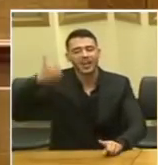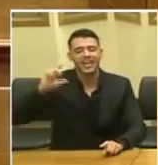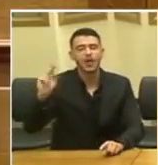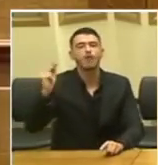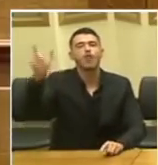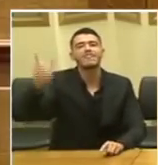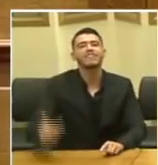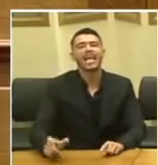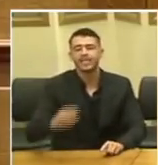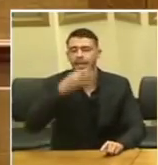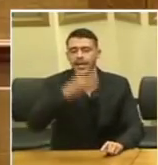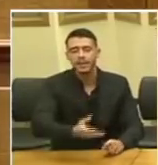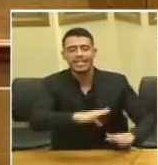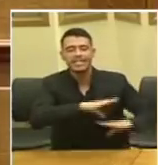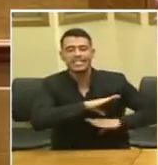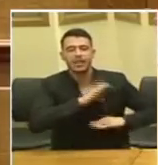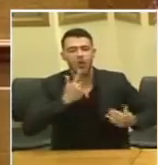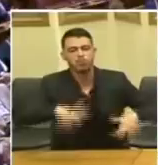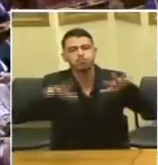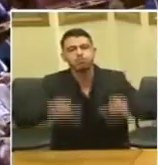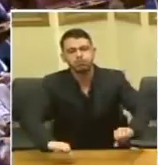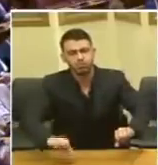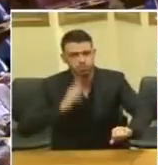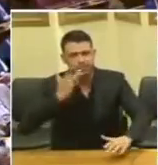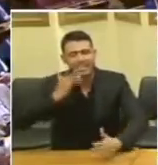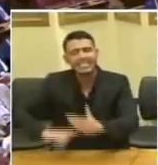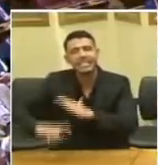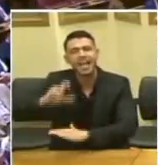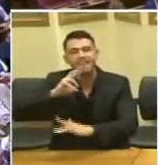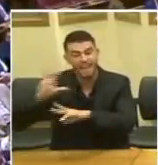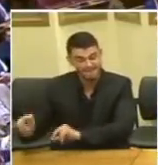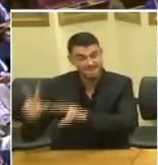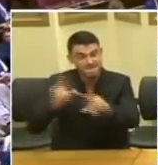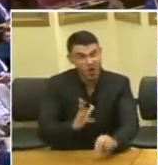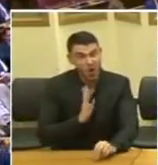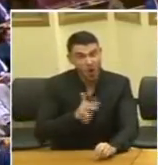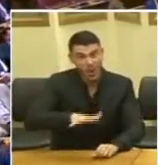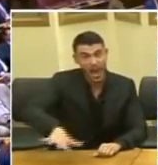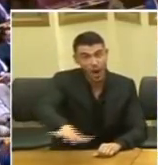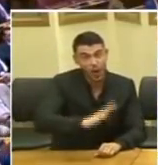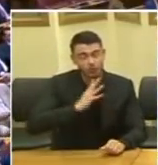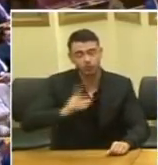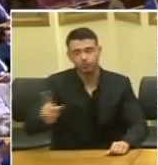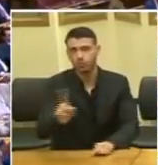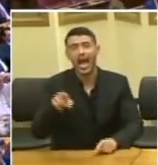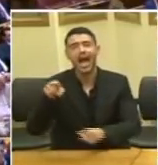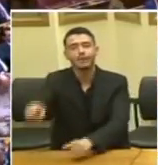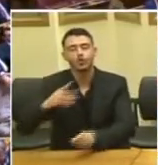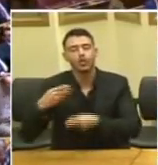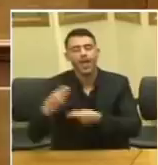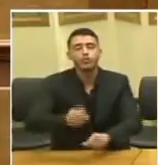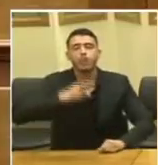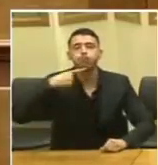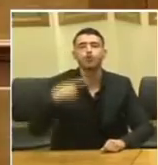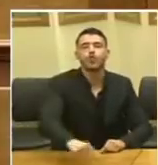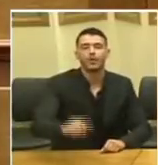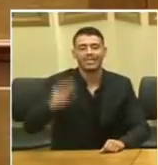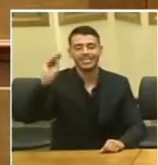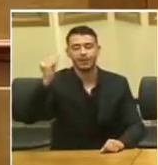πραξικόπημα και να ενεργοποιήσουν τον ενόπλο δυνάμιο της χώρας, προσβάλλοντας το πολίτευμα και το στράτευμα.